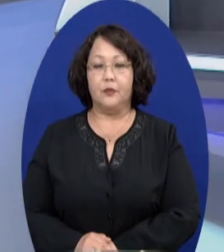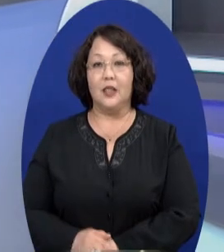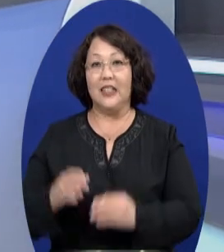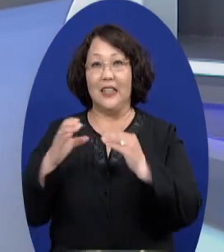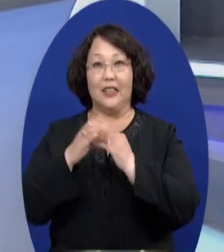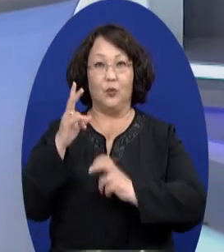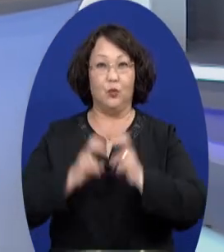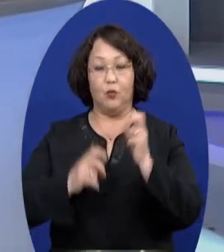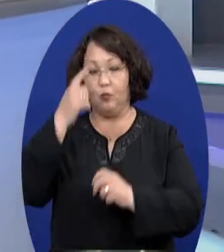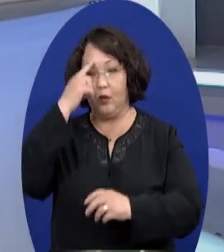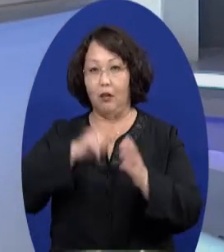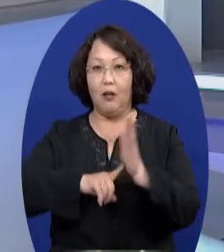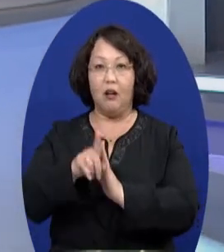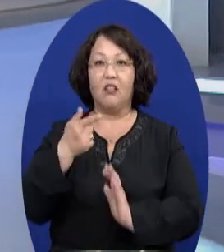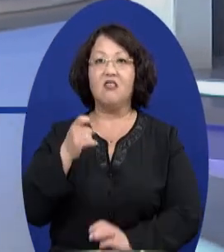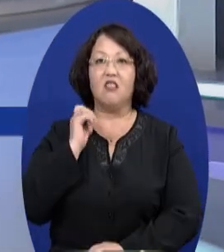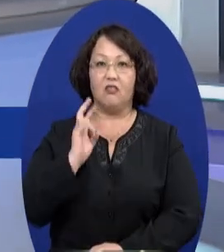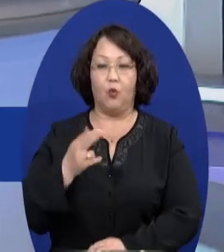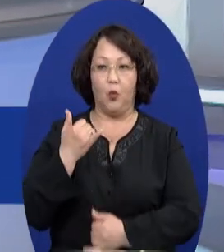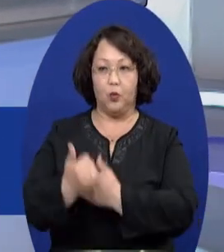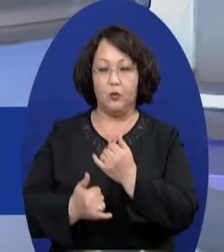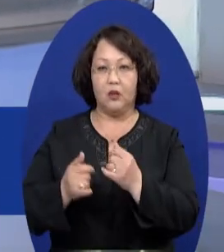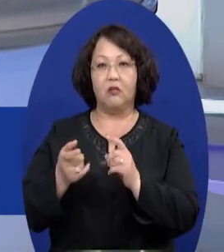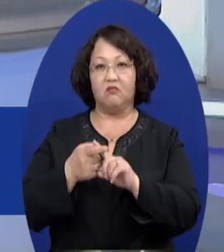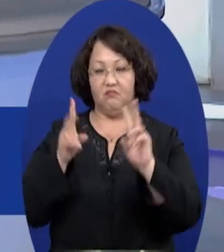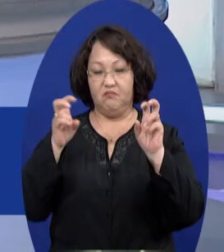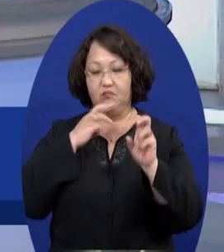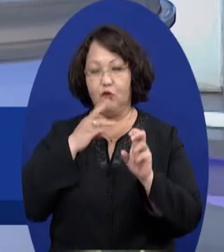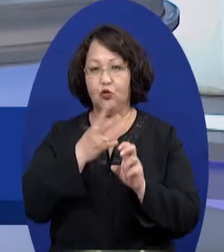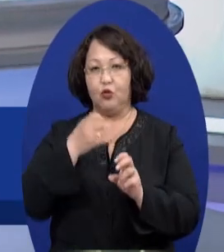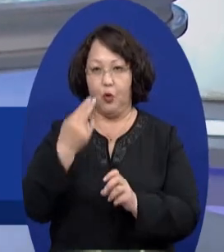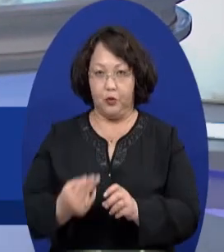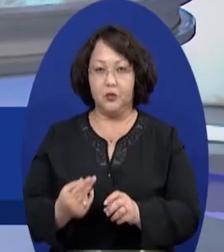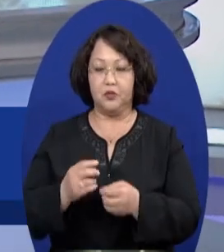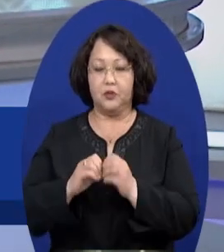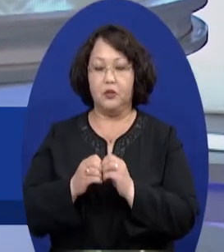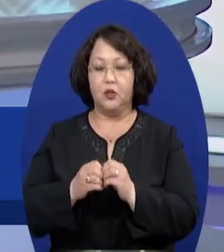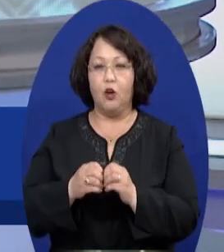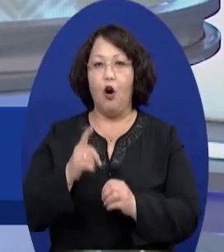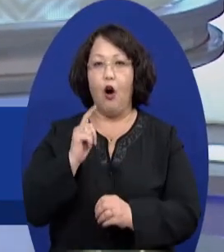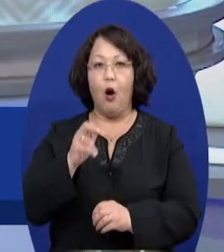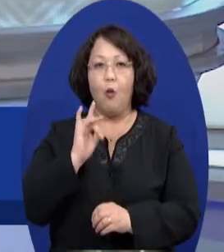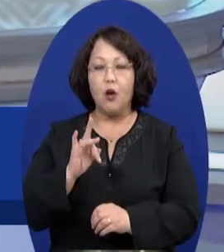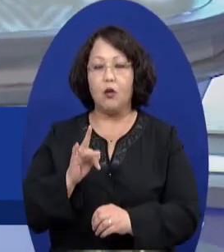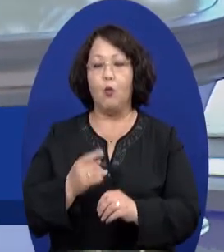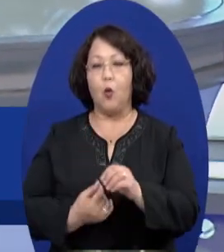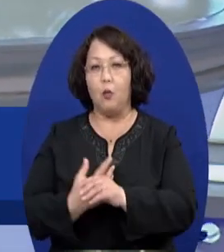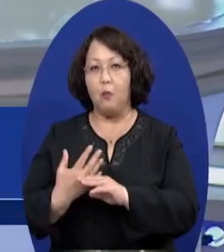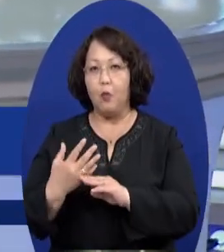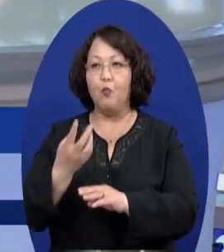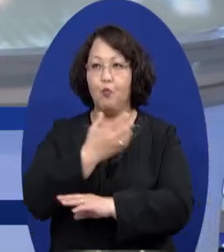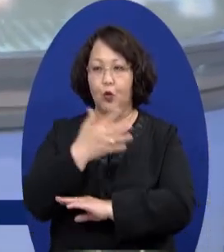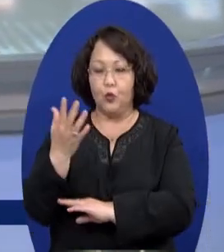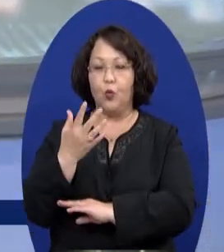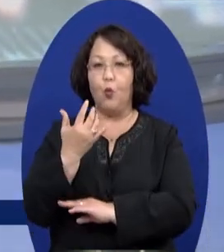Эрдэнэ төлөөрөө Монголын анхны генетик нөөцийн төвийг ашиглалтанд оруллаа. Ингэснээр манай улс нэг ховор ашиг тургамлын болоод модлог ургамлынхаа үрийг